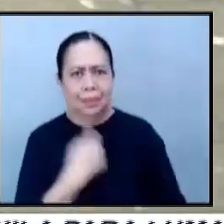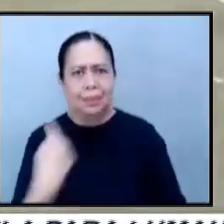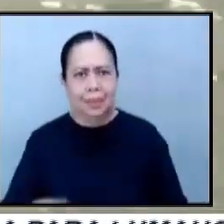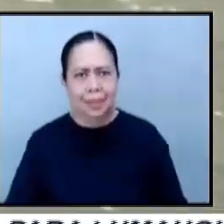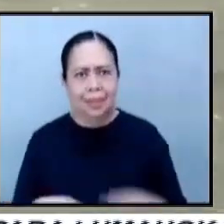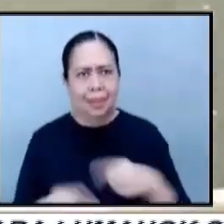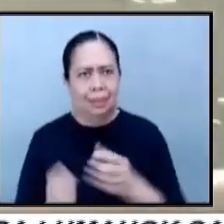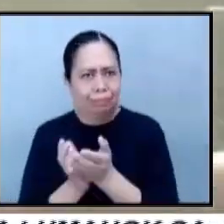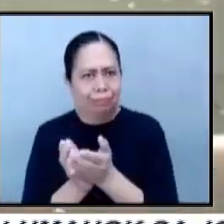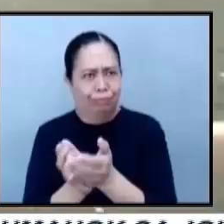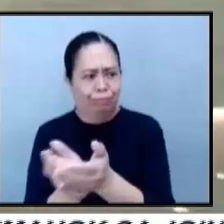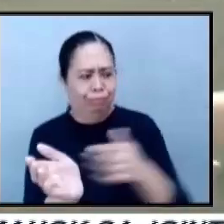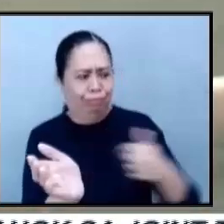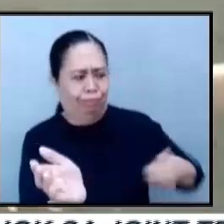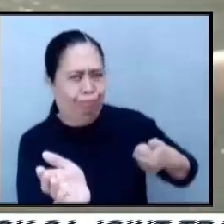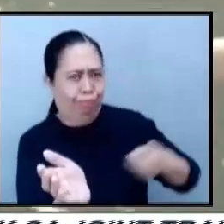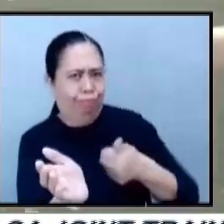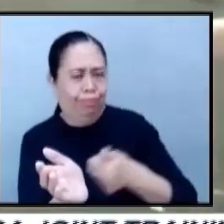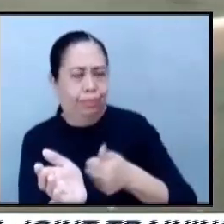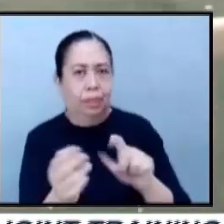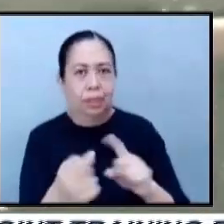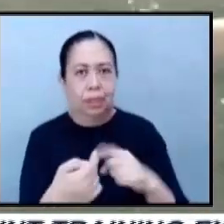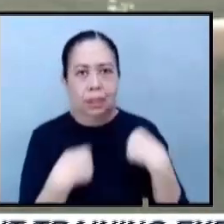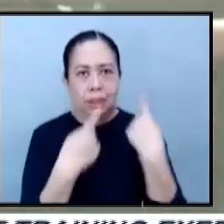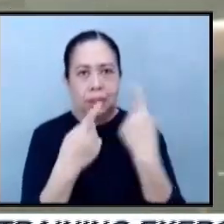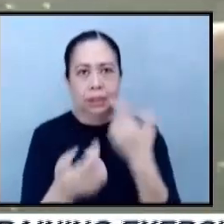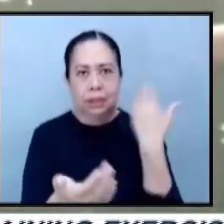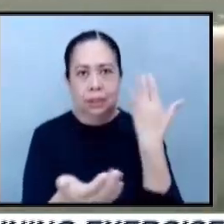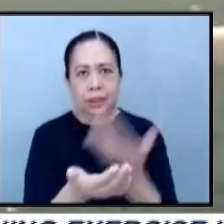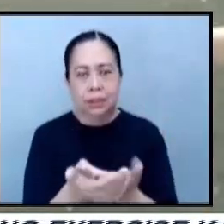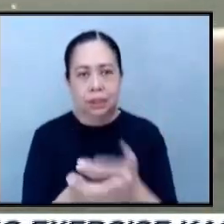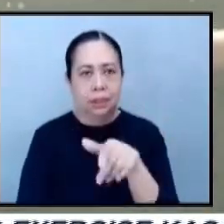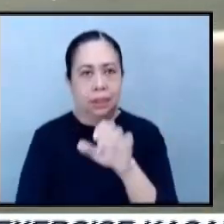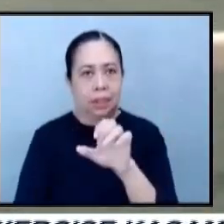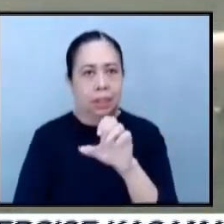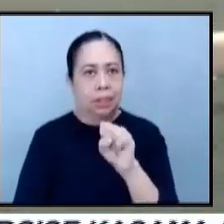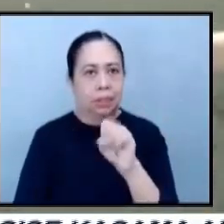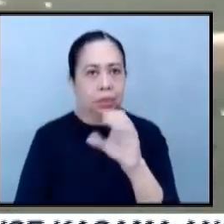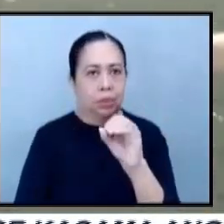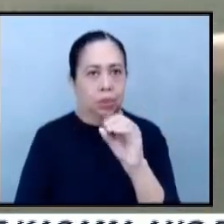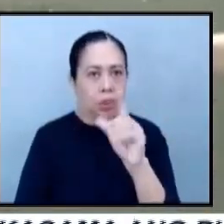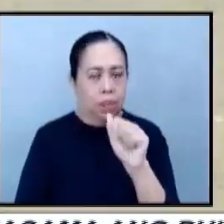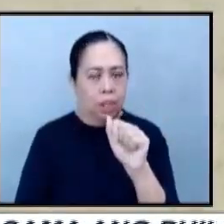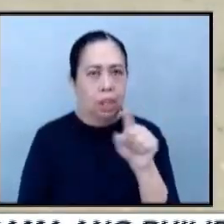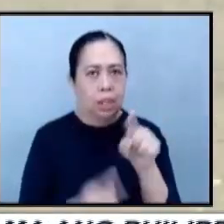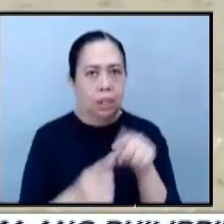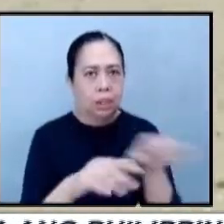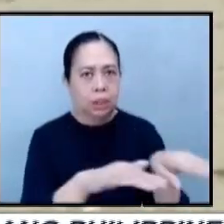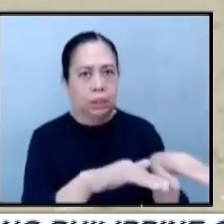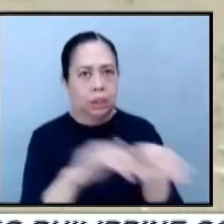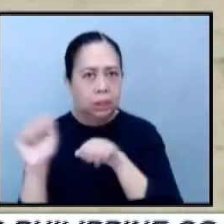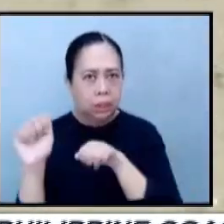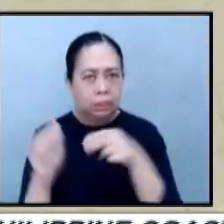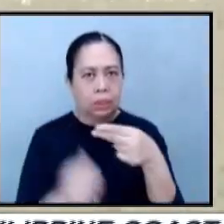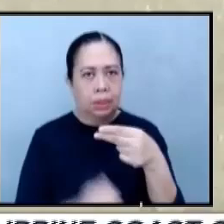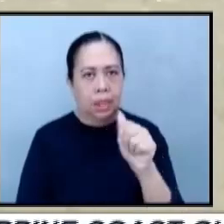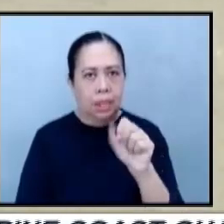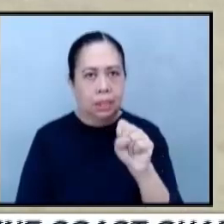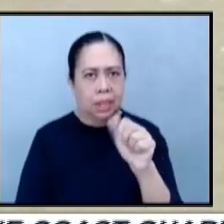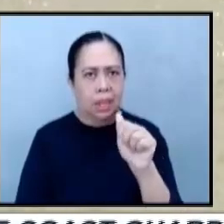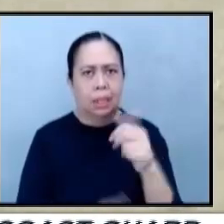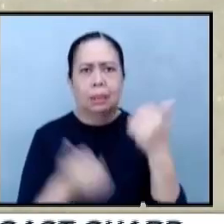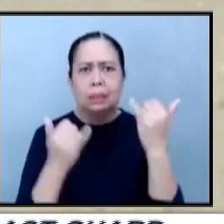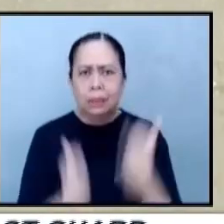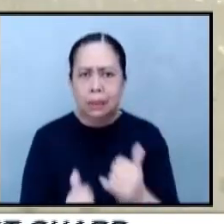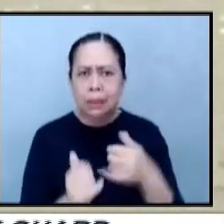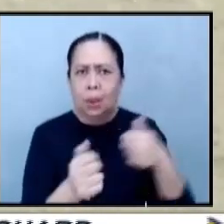vessel. Simula kasi nang magtungo kami sa Escoda Shoal hanggang makaalis sa Hasa Hasa Shoal ay nakabuntot na ang